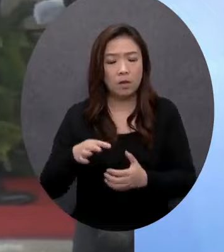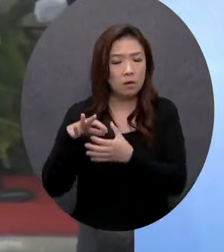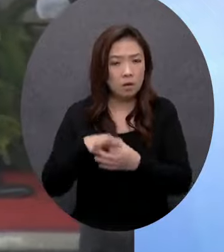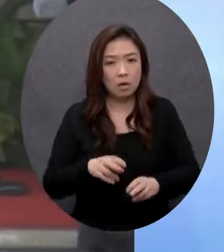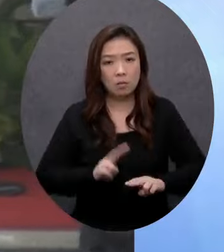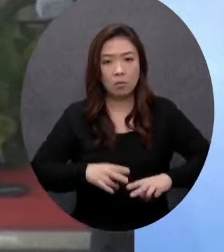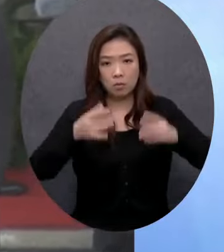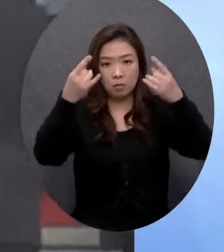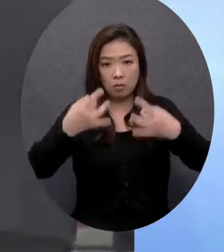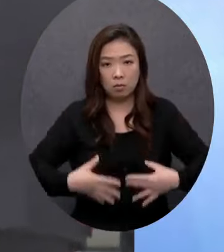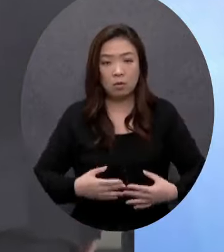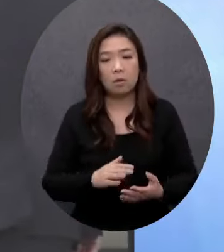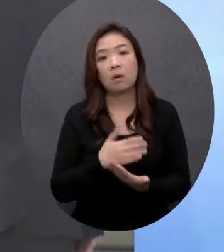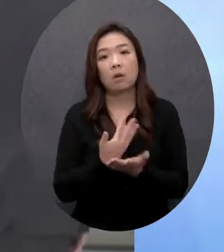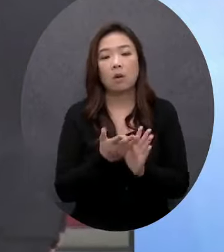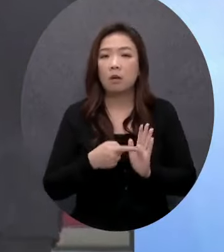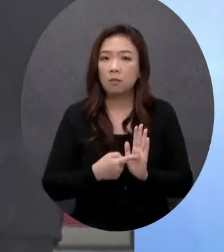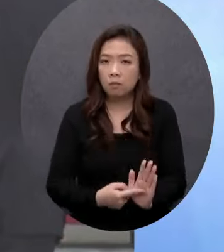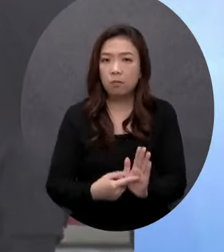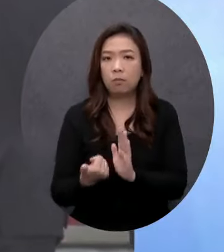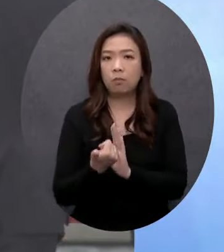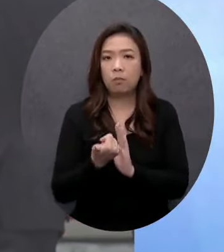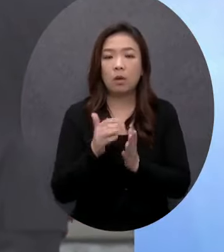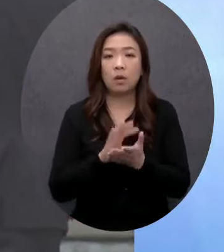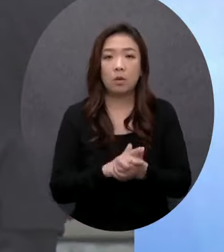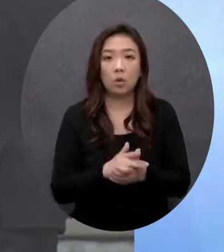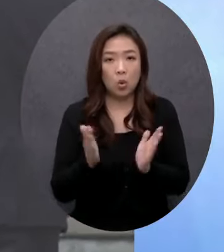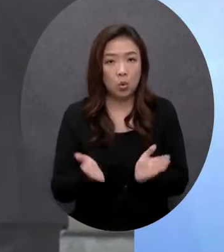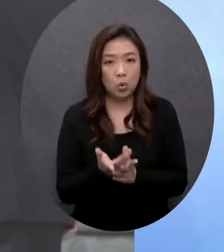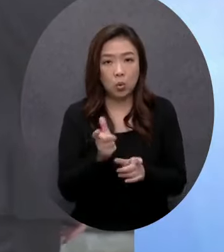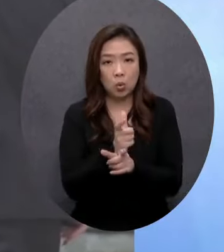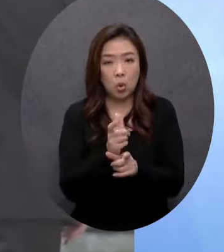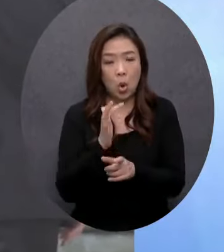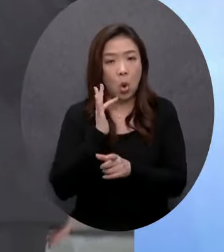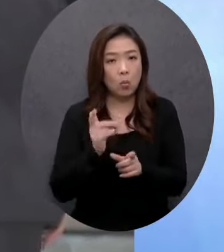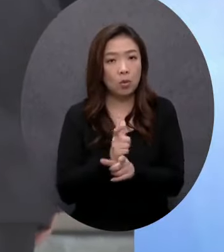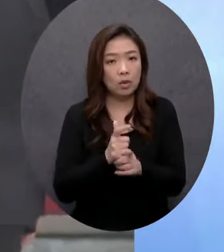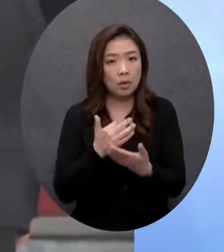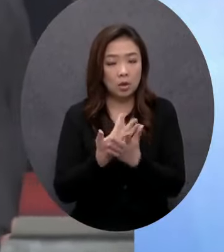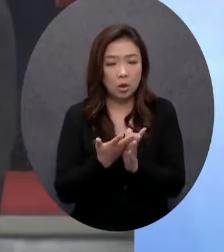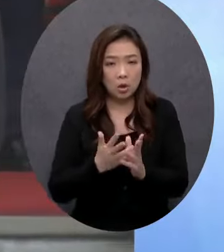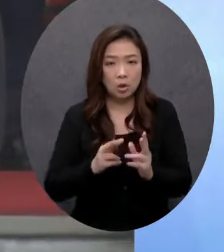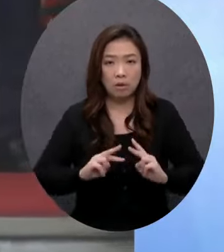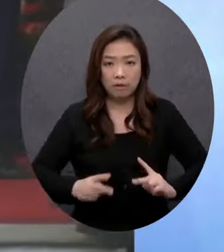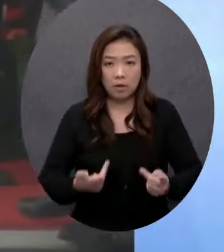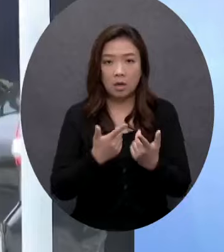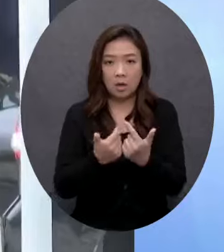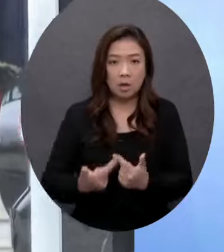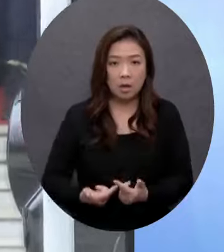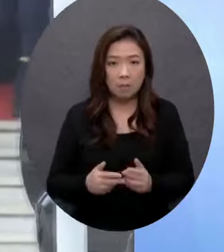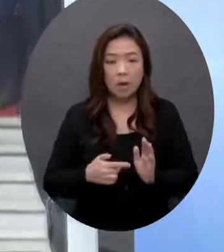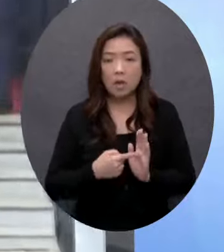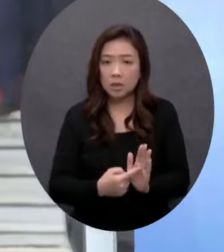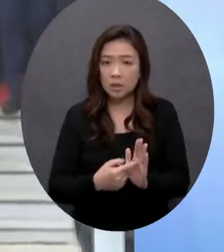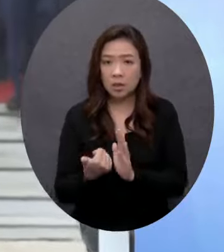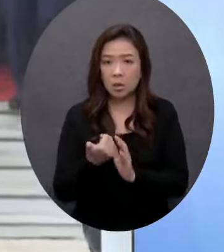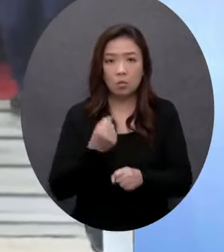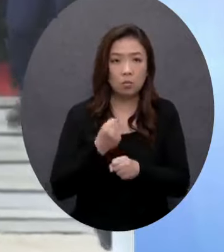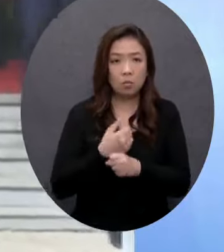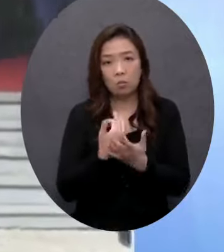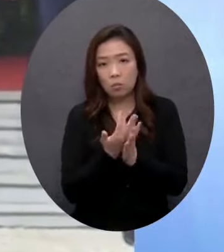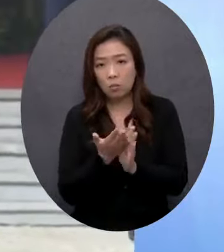制方针上展现更大作为，在推动澳门经济适度多元发展上展现更大作为等。相